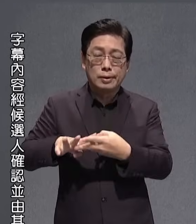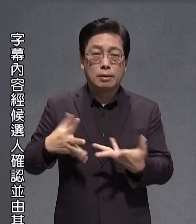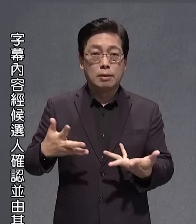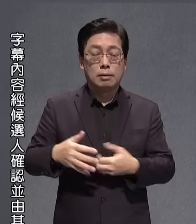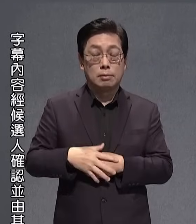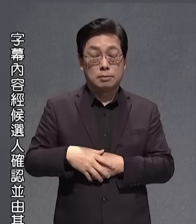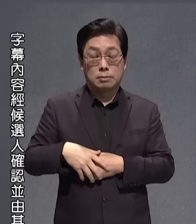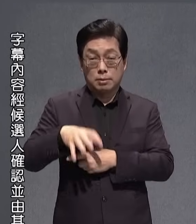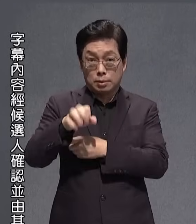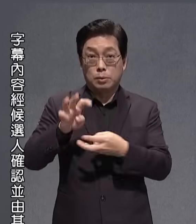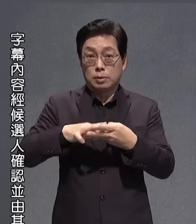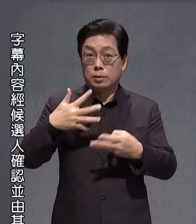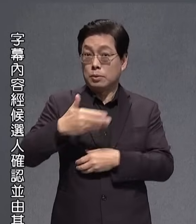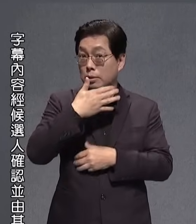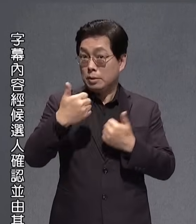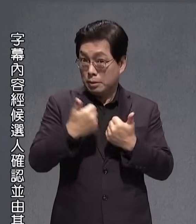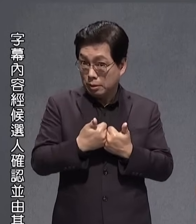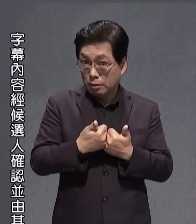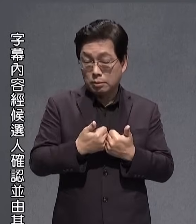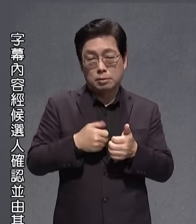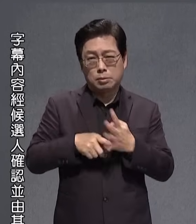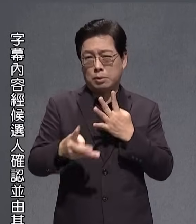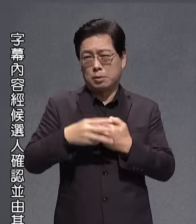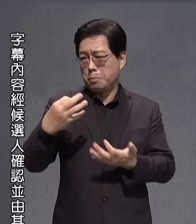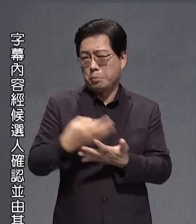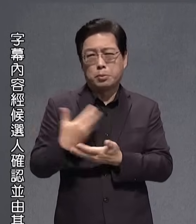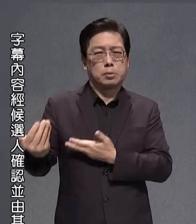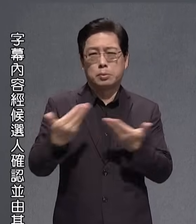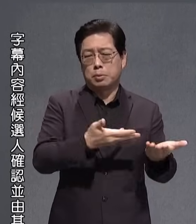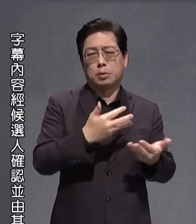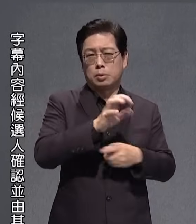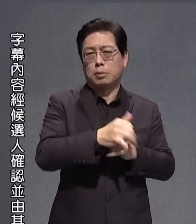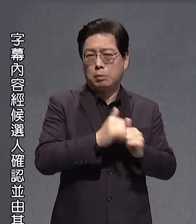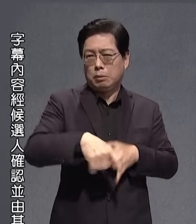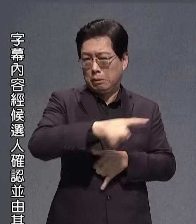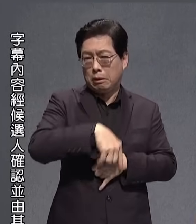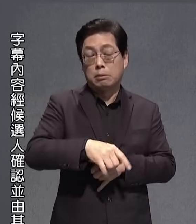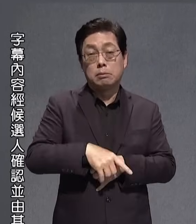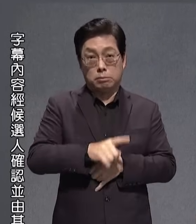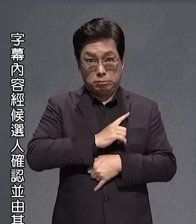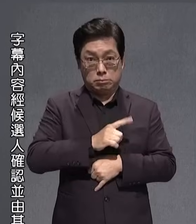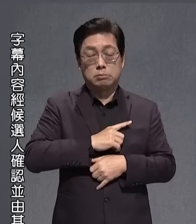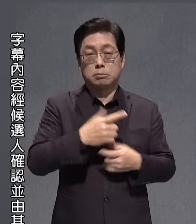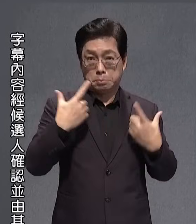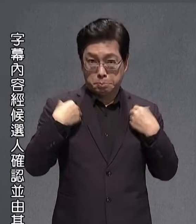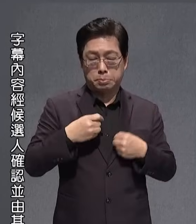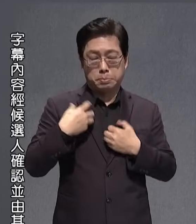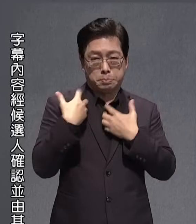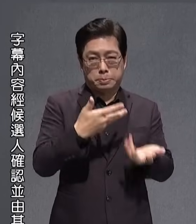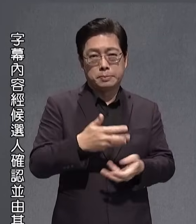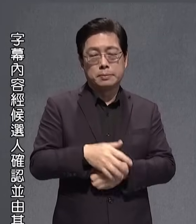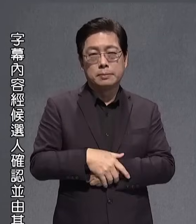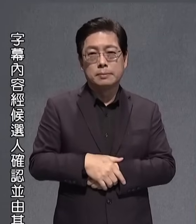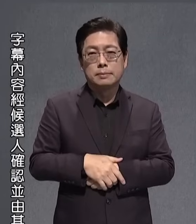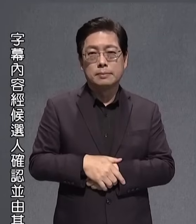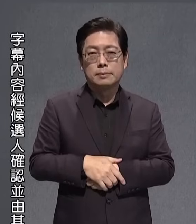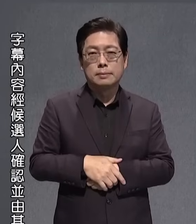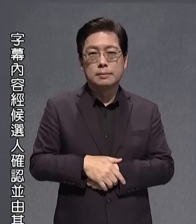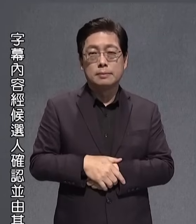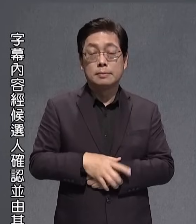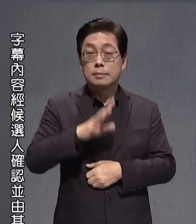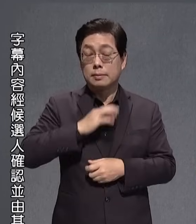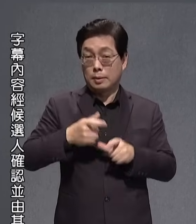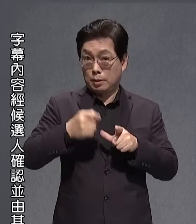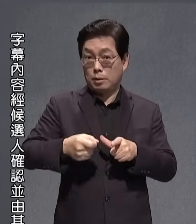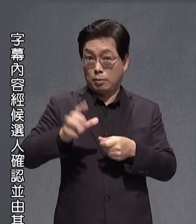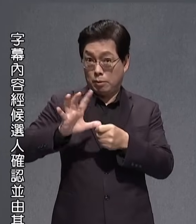把农田水利费没有赚了就还给农民嘛，让农业回到水源灌溉，回到农民的身上嘛。公粮的